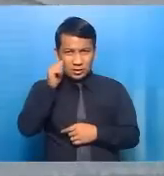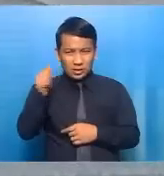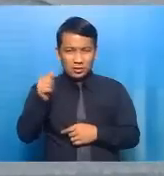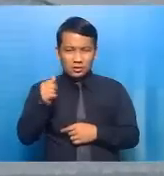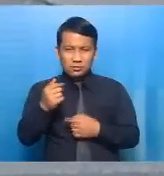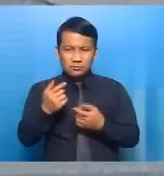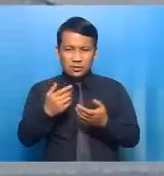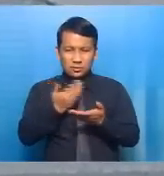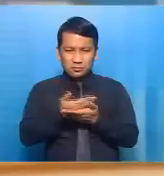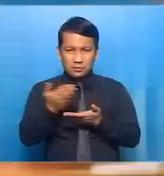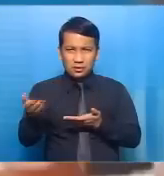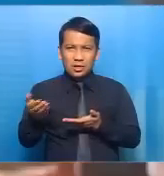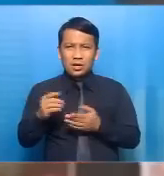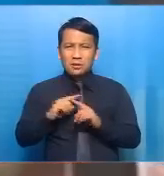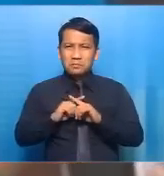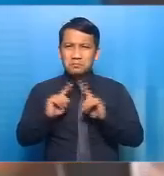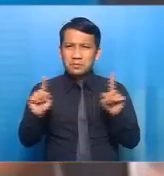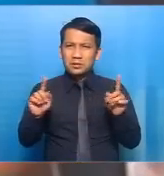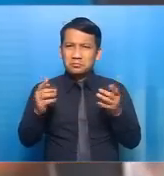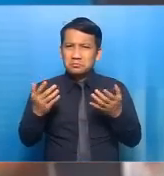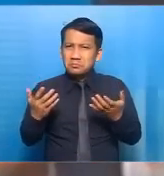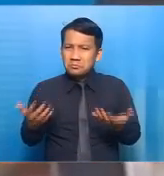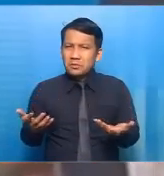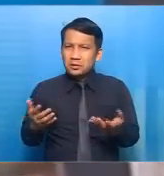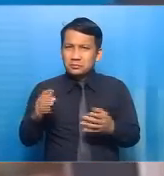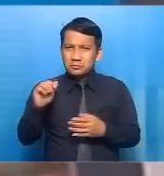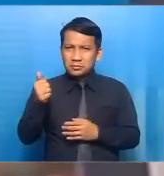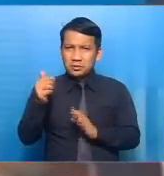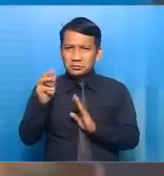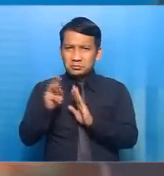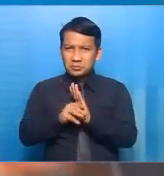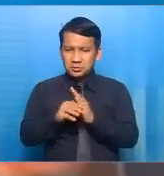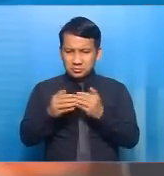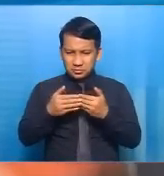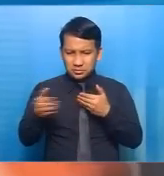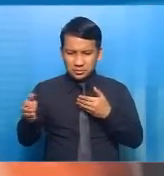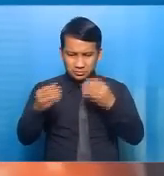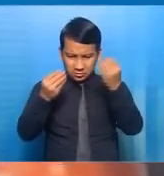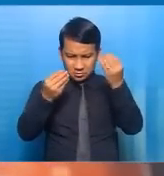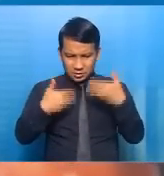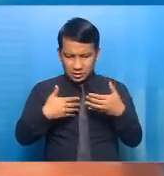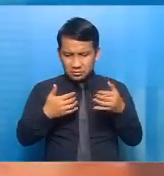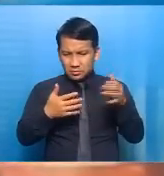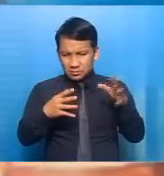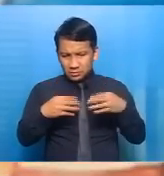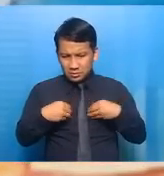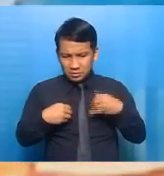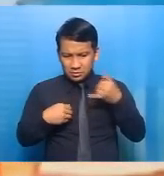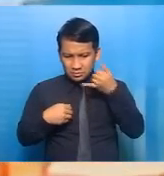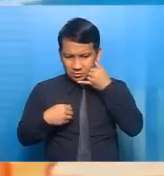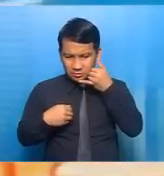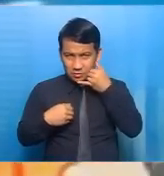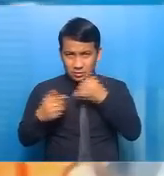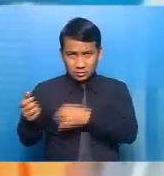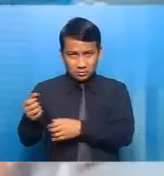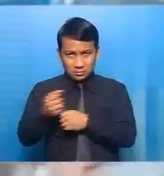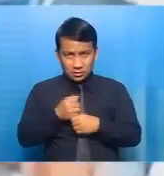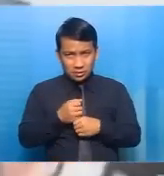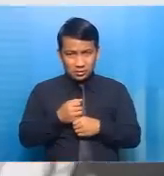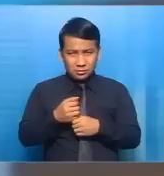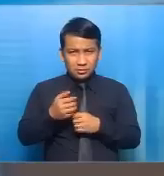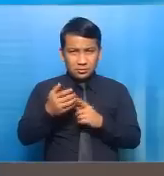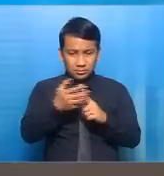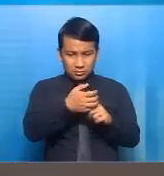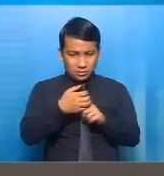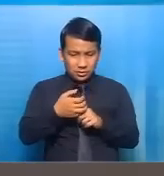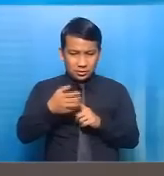upang magpabili. Pero wala pa raw 10 minuto ang lumipas na makatanggap siya ng tawag na tinangay na ng mga armadong kalalakihan